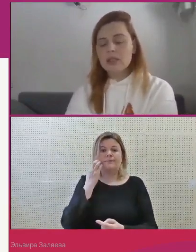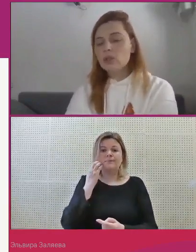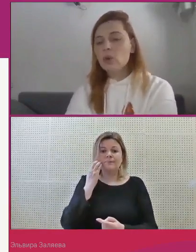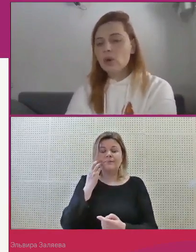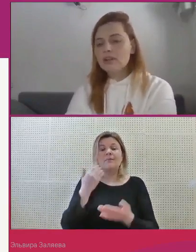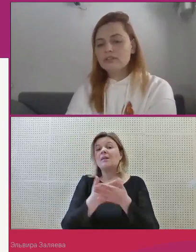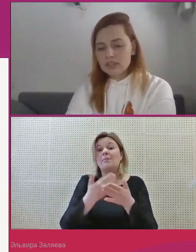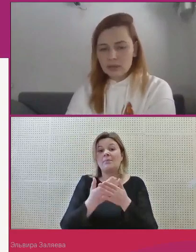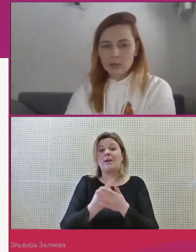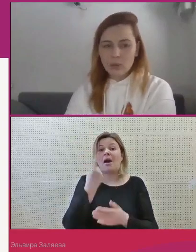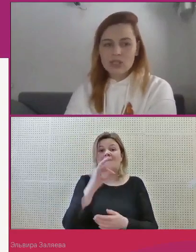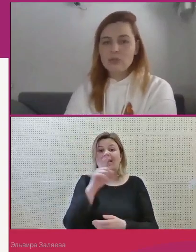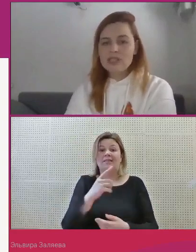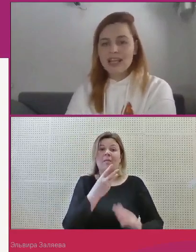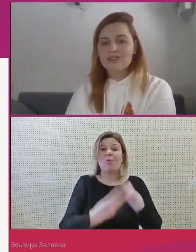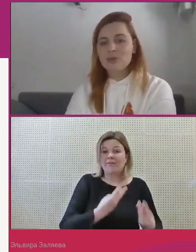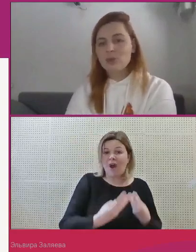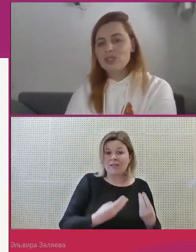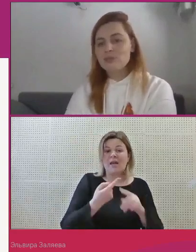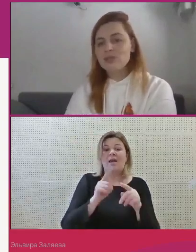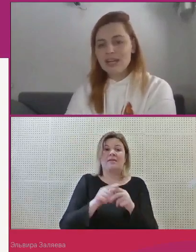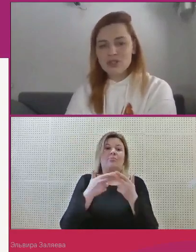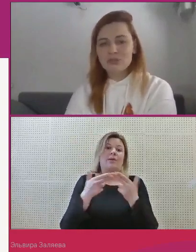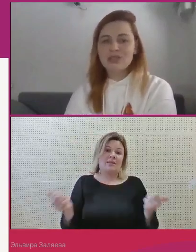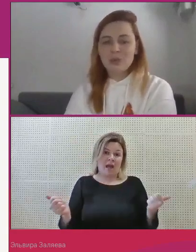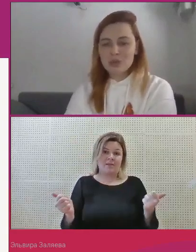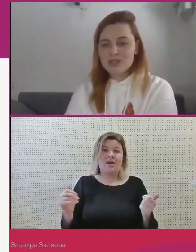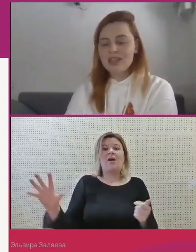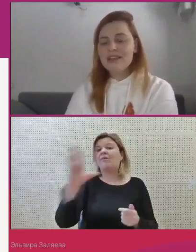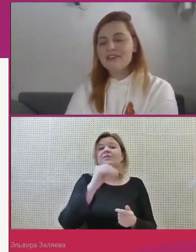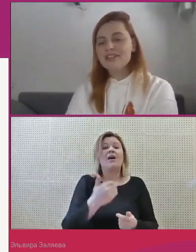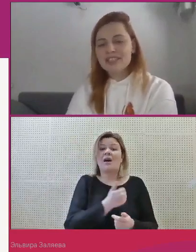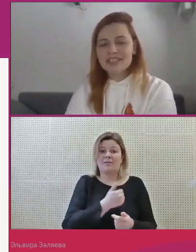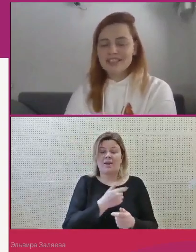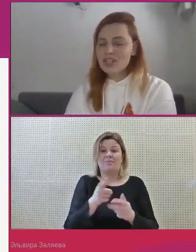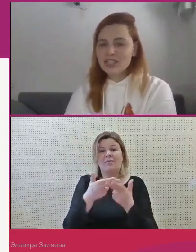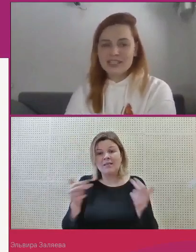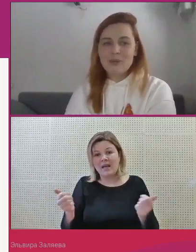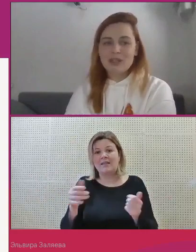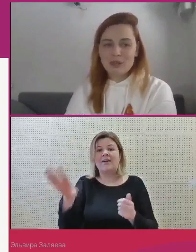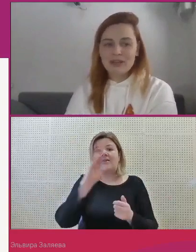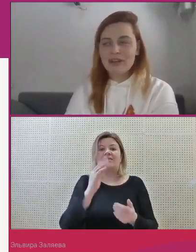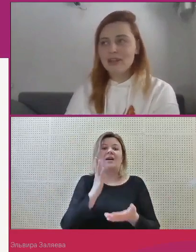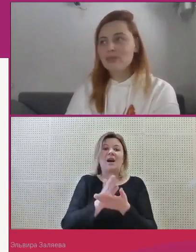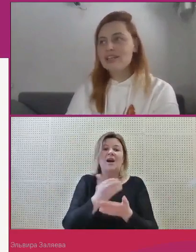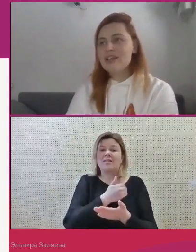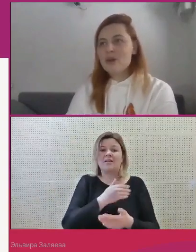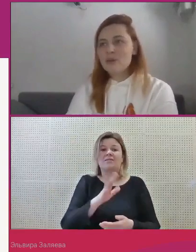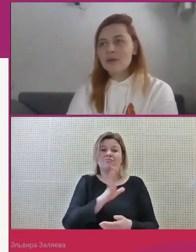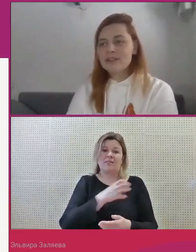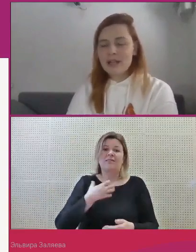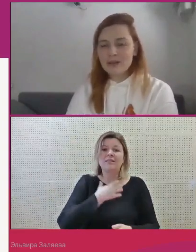признание, да, но всем хочется признания, всем хочется быть значимым, всем хочется выделиться, даже если об этом не говорят. У